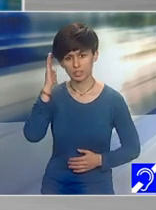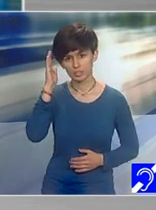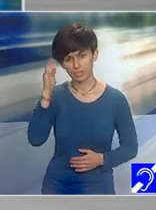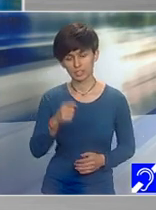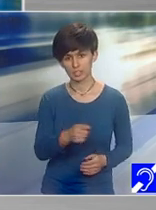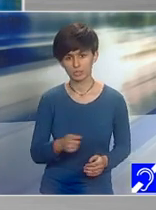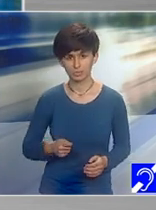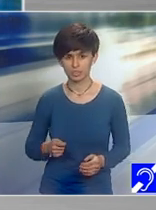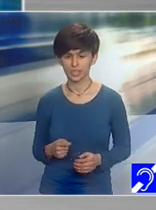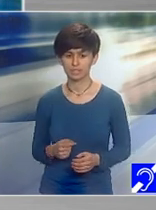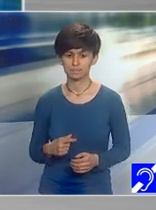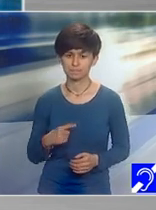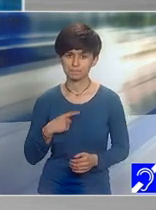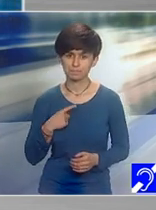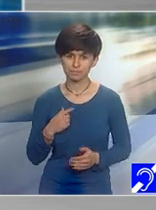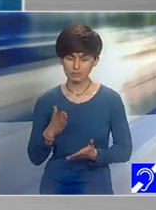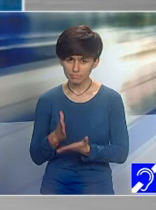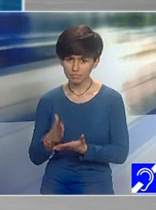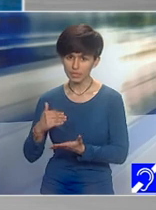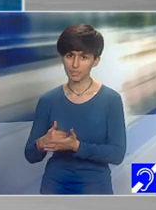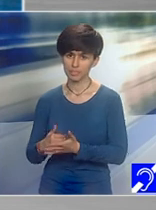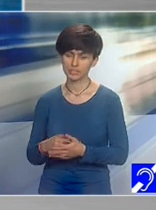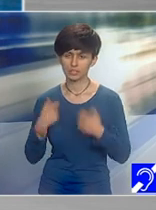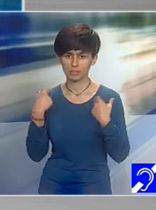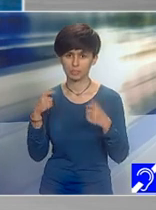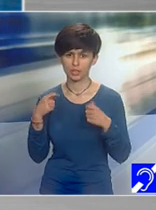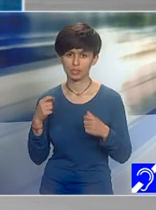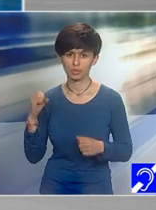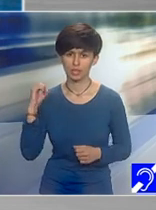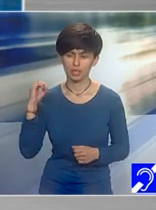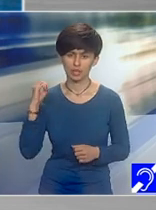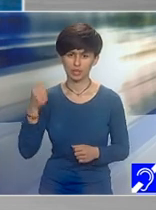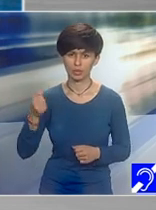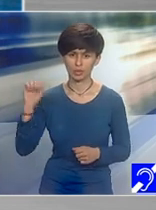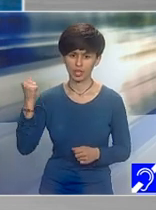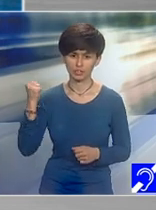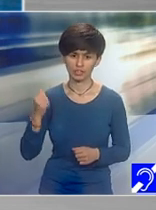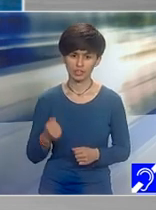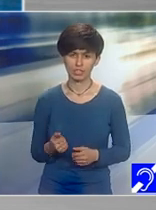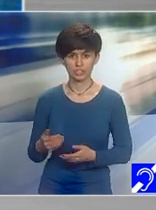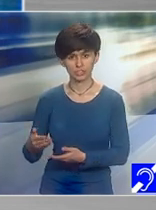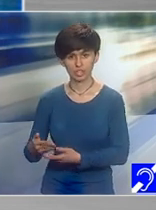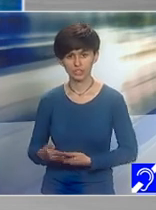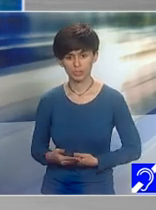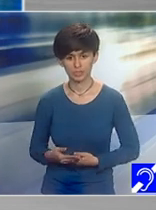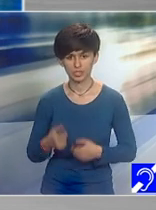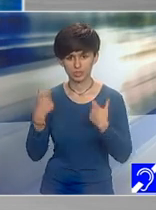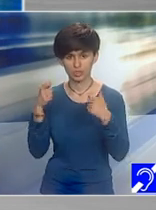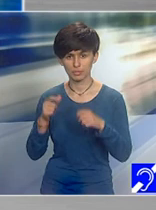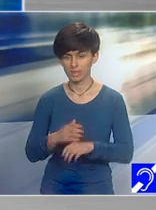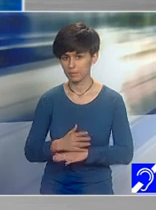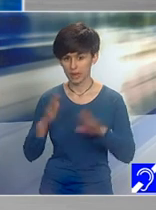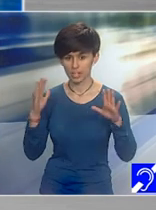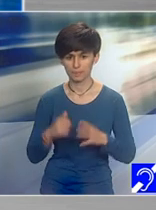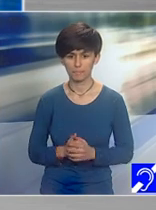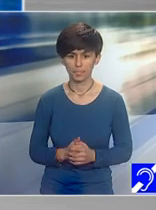va fi unificat cu Parcul Oașului și vom obține astfel al doilea parc de dimensiuni foarte mari, și de agrement în municipiu și pe